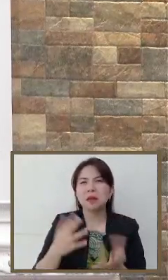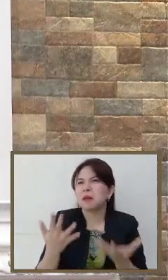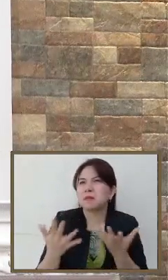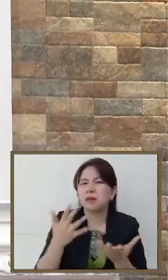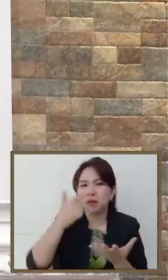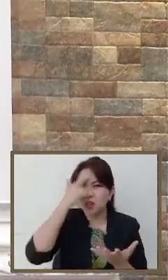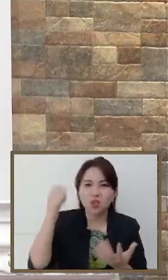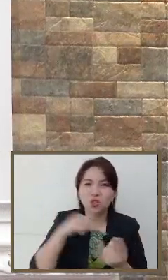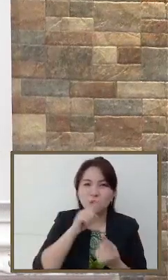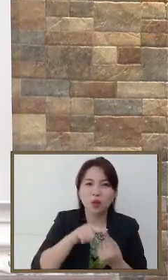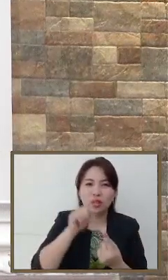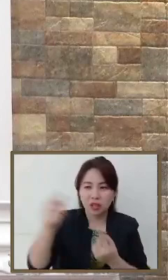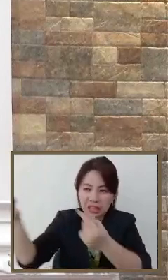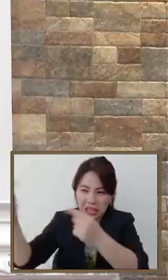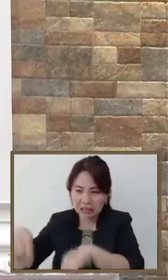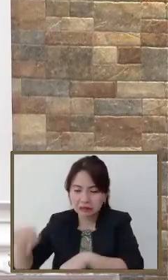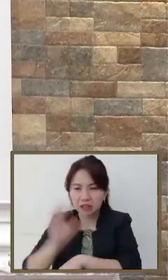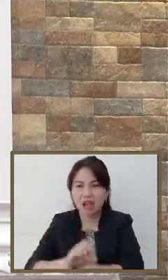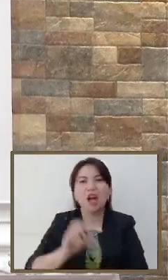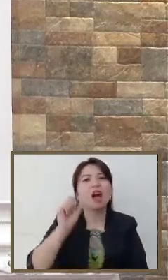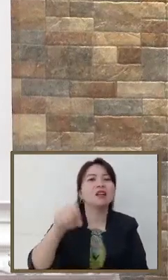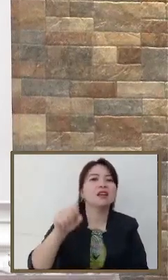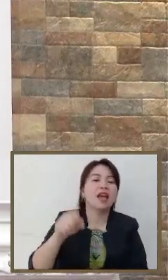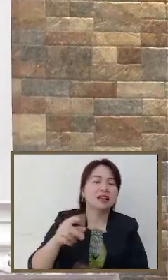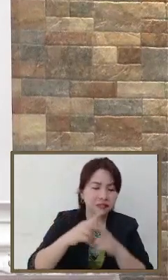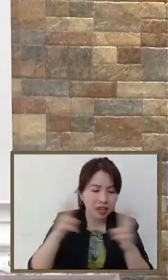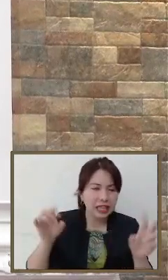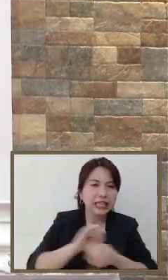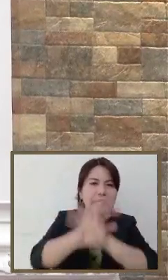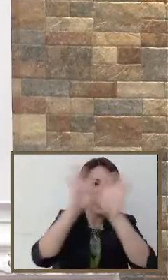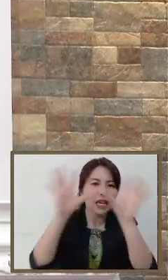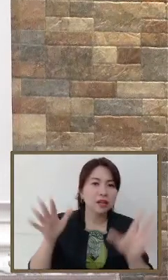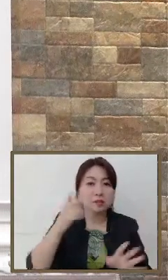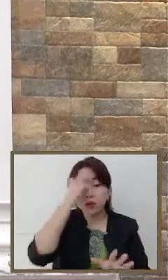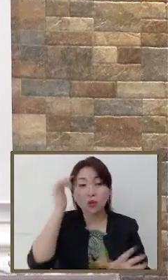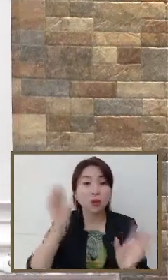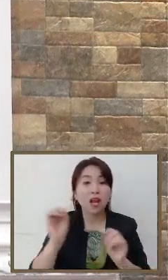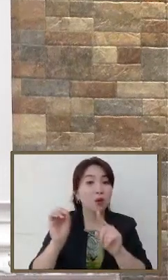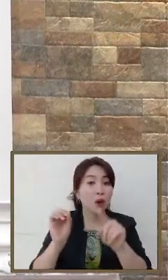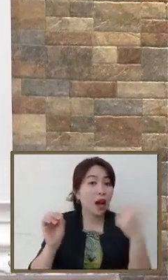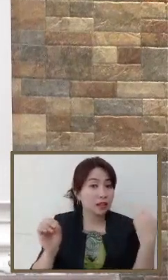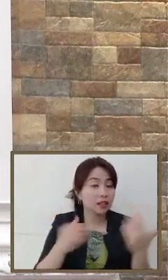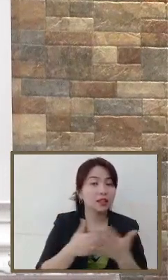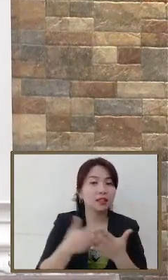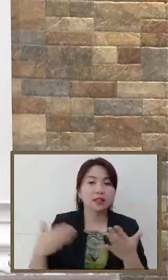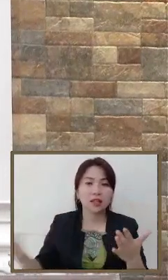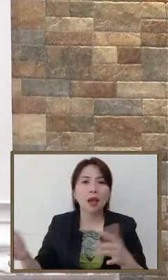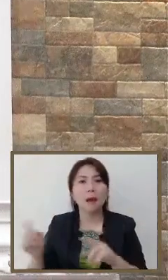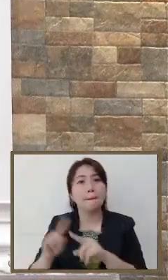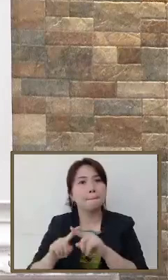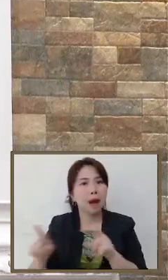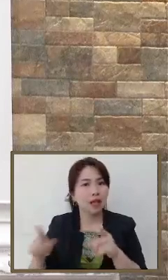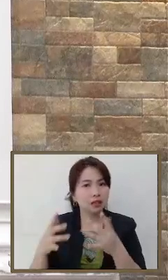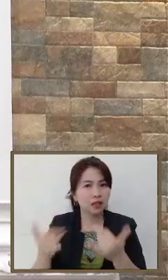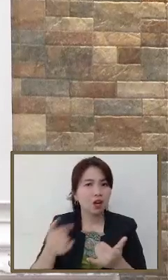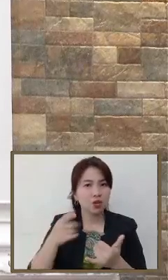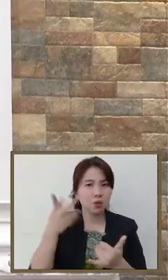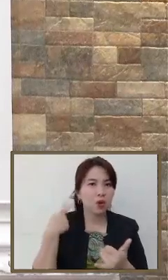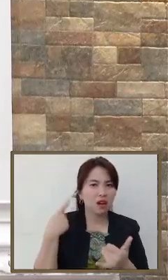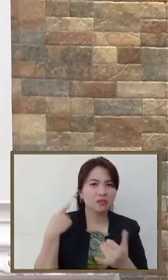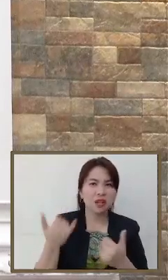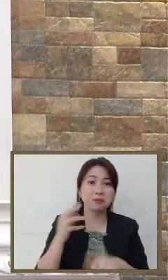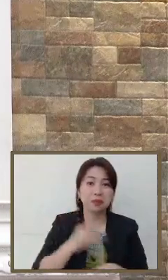pumupunta sa church maliwanag saakin na ang Diyos kasi wala kang gagawin e pero nagkaroon ng gagawin nagkaroon na ng kaagaw